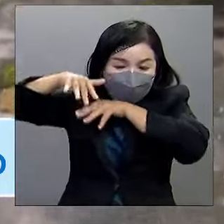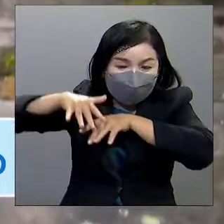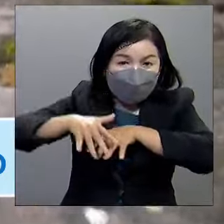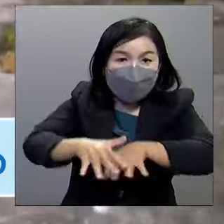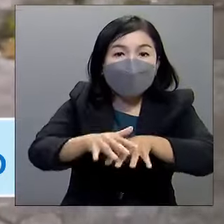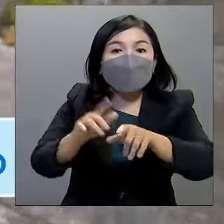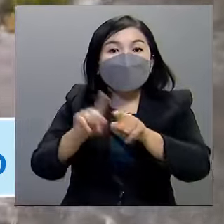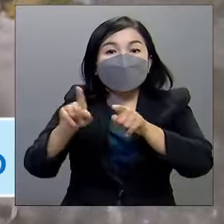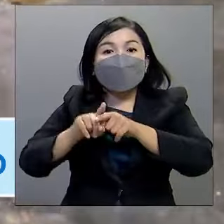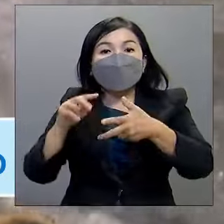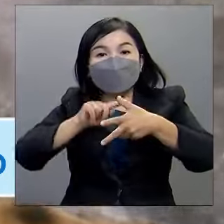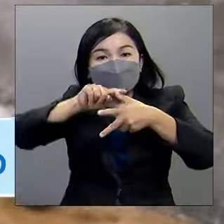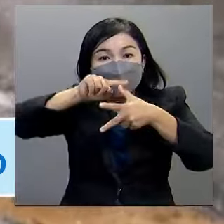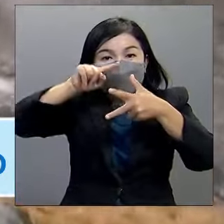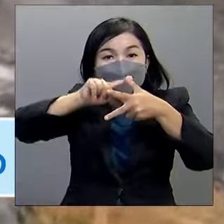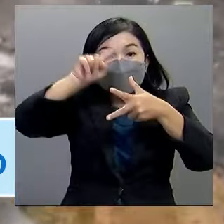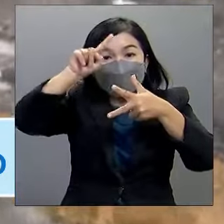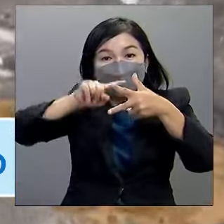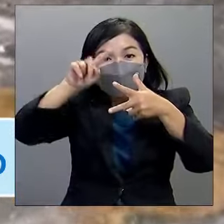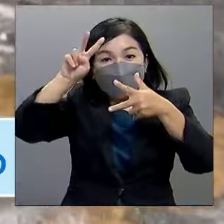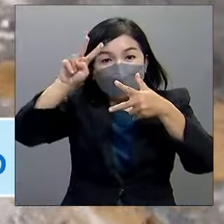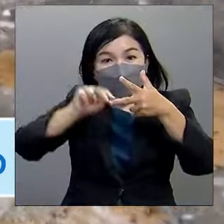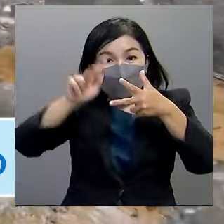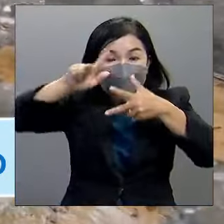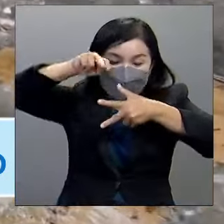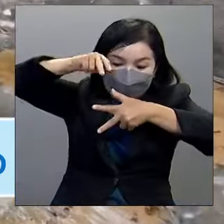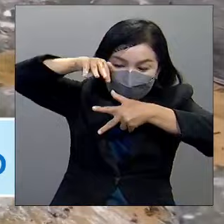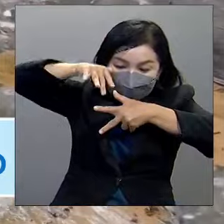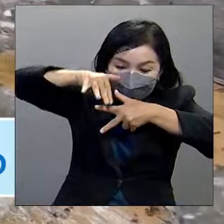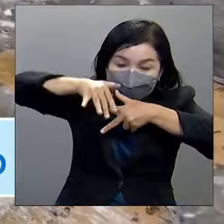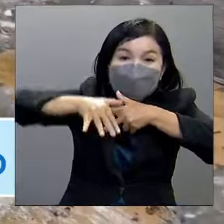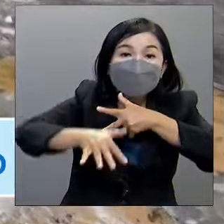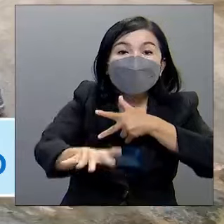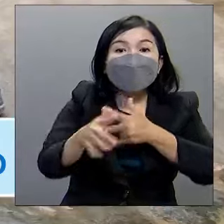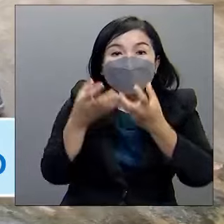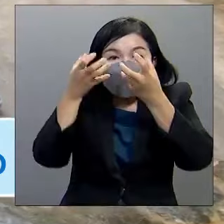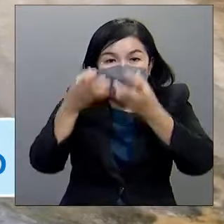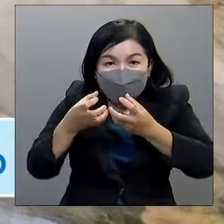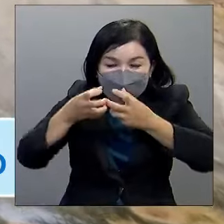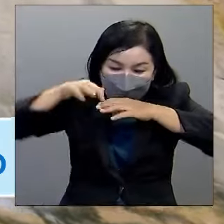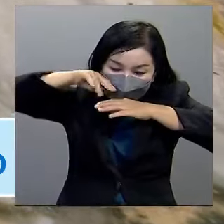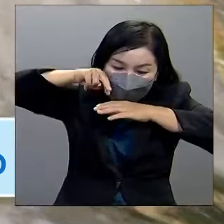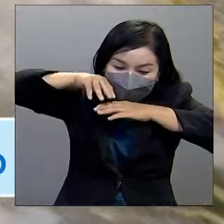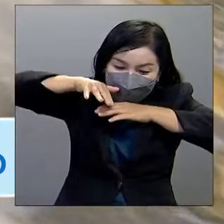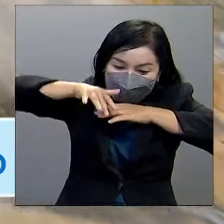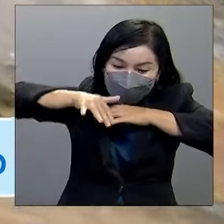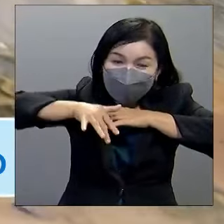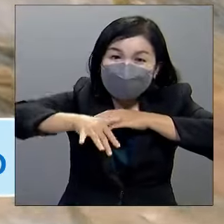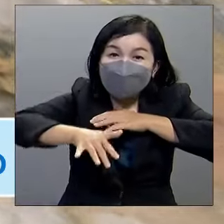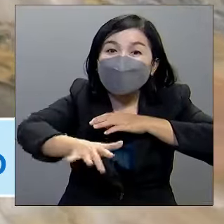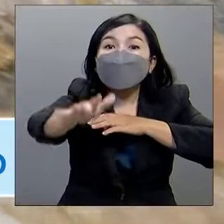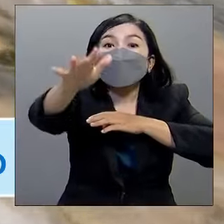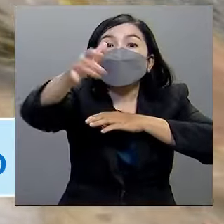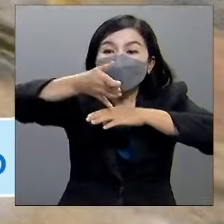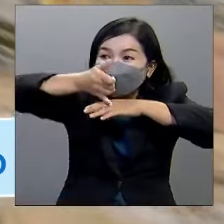ชั้นค่ะคุณผู้ชมสลับกับลานหินกว้างแล้วก็ทานน้ำไหลผ่านช่องหินแล้วก็ลานหินนะคะจนกลายเป็นนี่เลยสไล